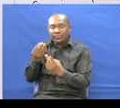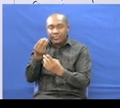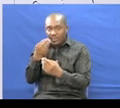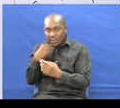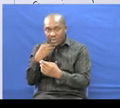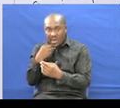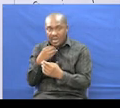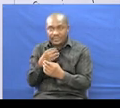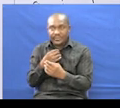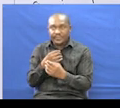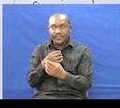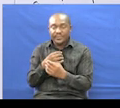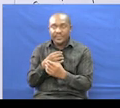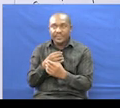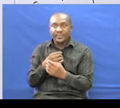alikula